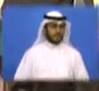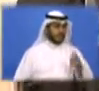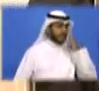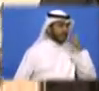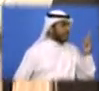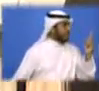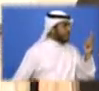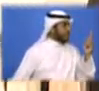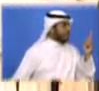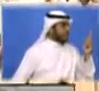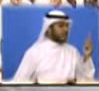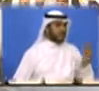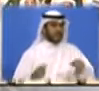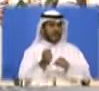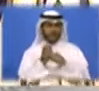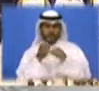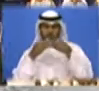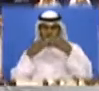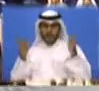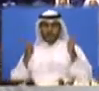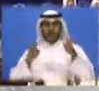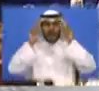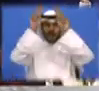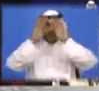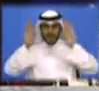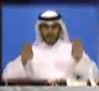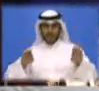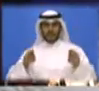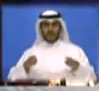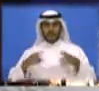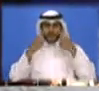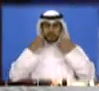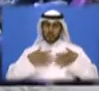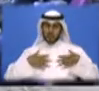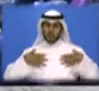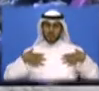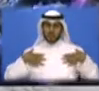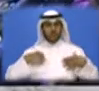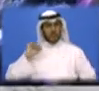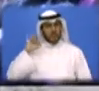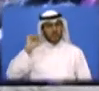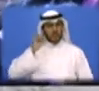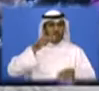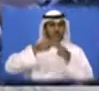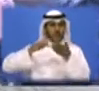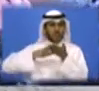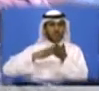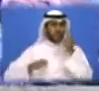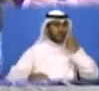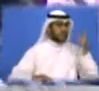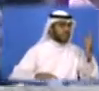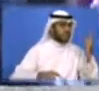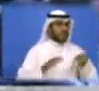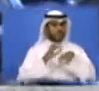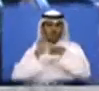صرح ثقافي وفني تم افتتاحه ليمثل نقلة نوعية في مجال المسرح الكويتي الذي تمتد مسيرته لعشرات